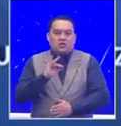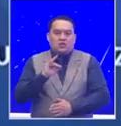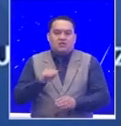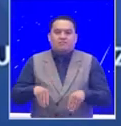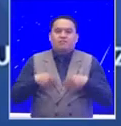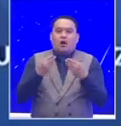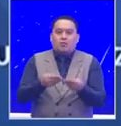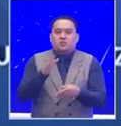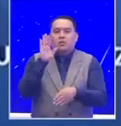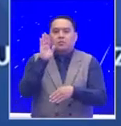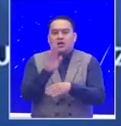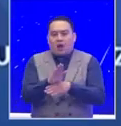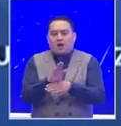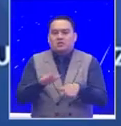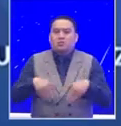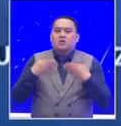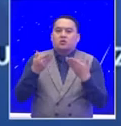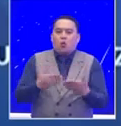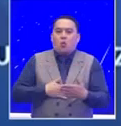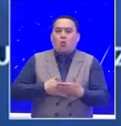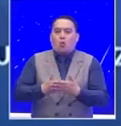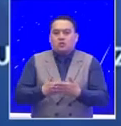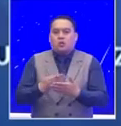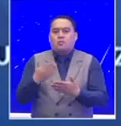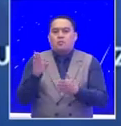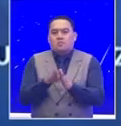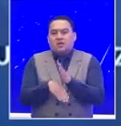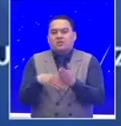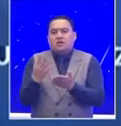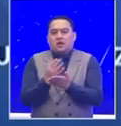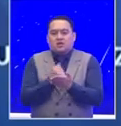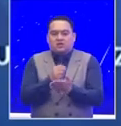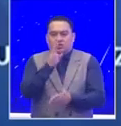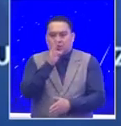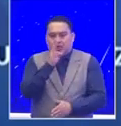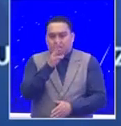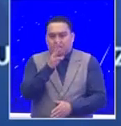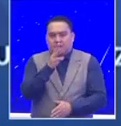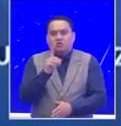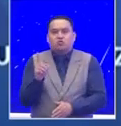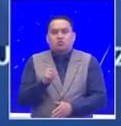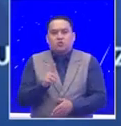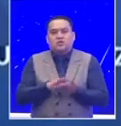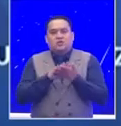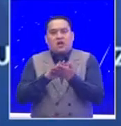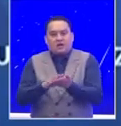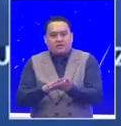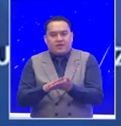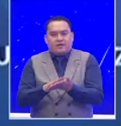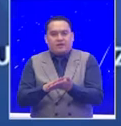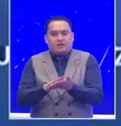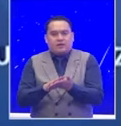выписке из приказа о предоставлении отпуска без сохранения заработной платы. На основании заявок